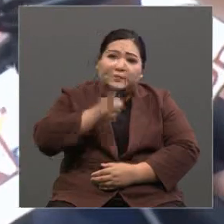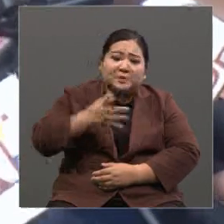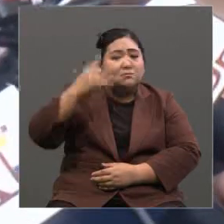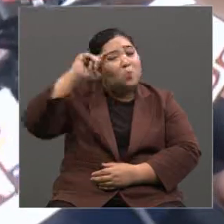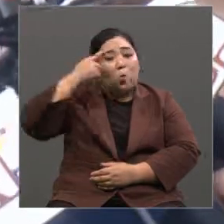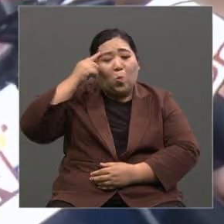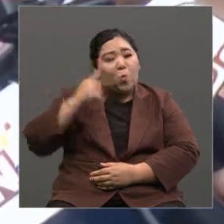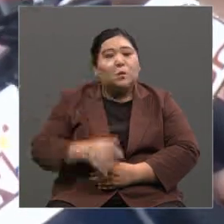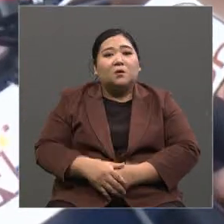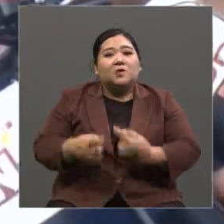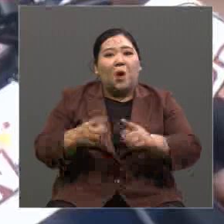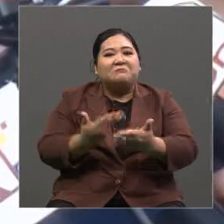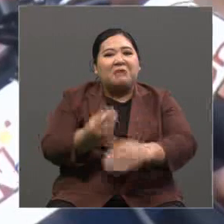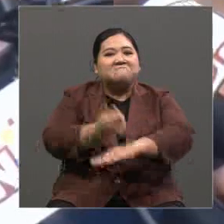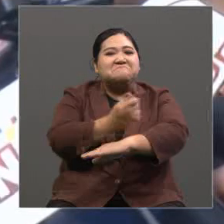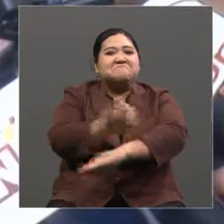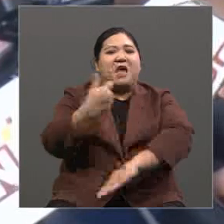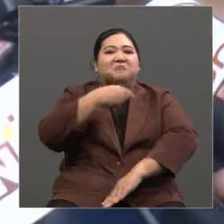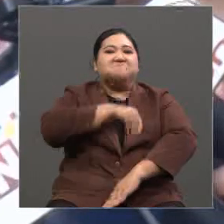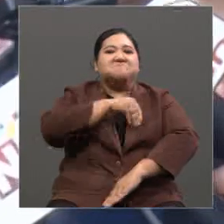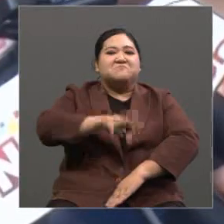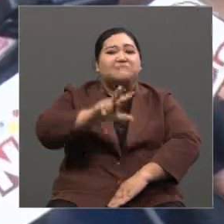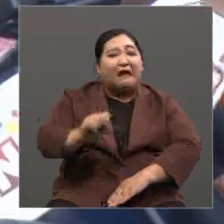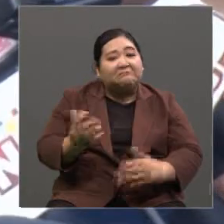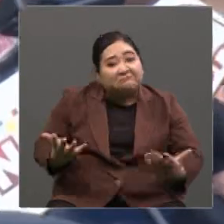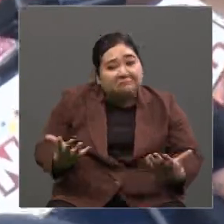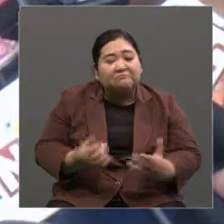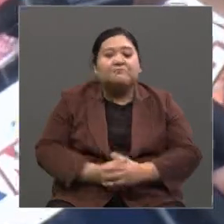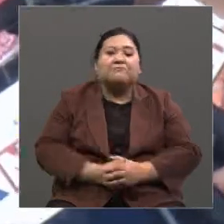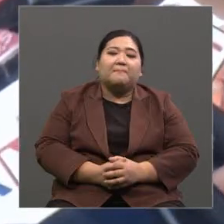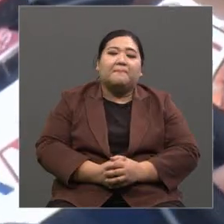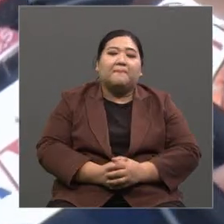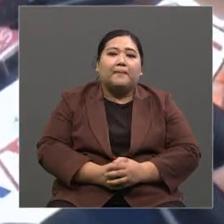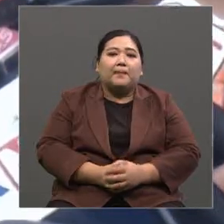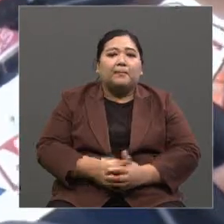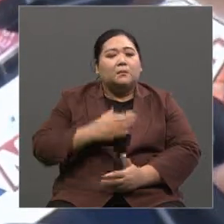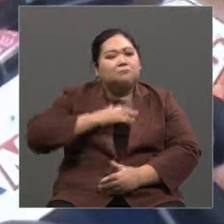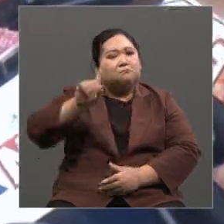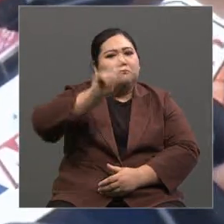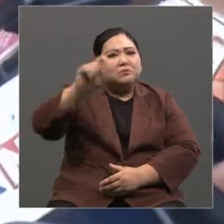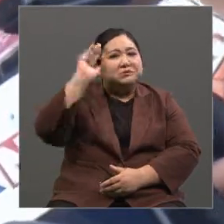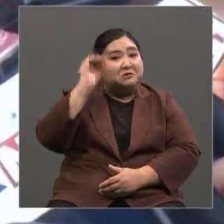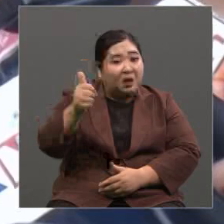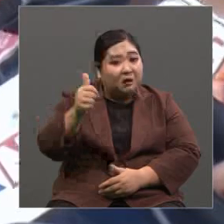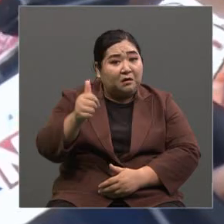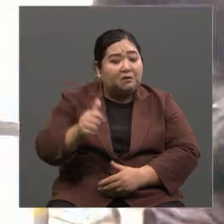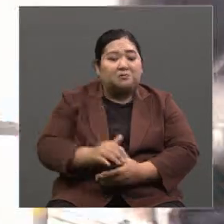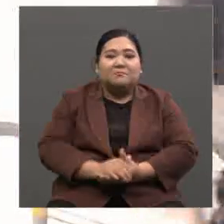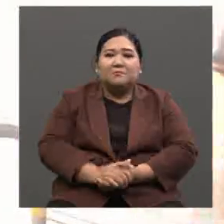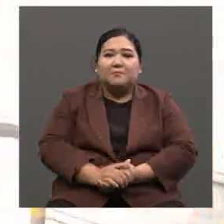แต่ได้ค่าจ้างนี่ได้แน่นอนดังนั้นเราจะเชื่อถือได้เหรอครับ